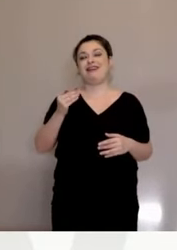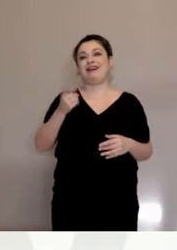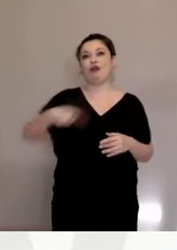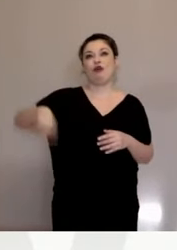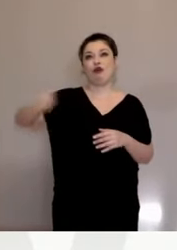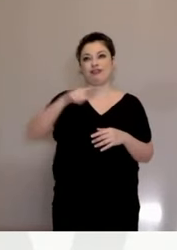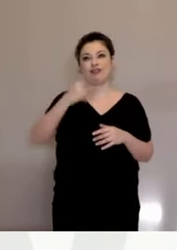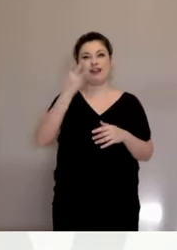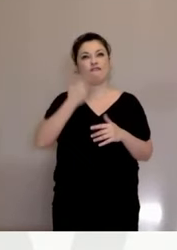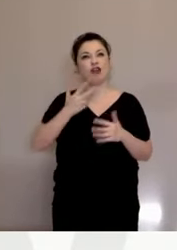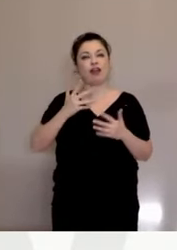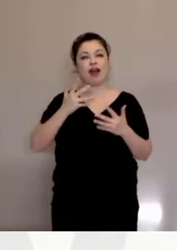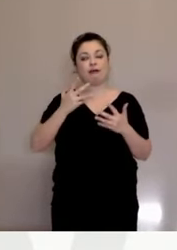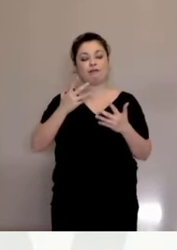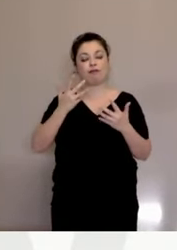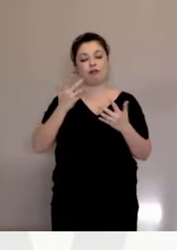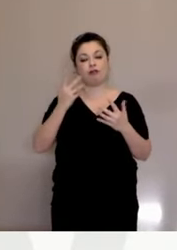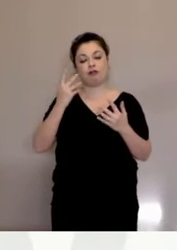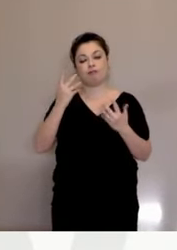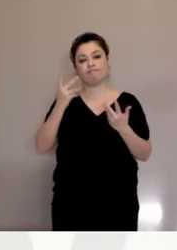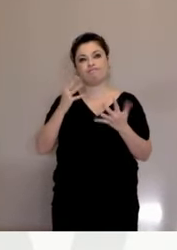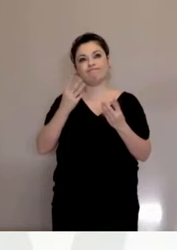perché forse,